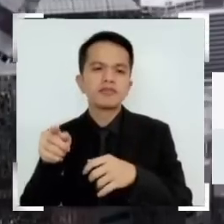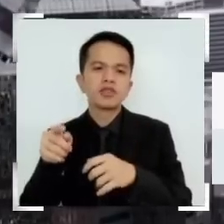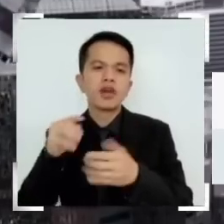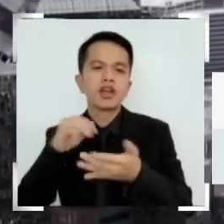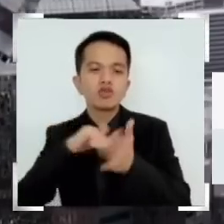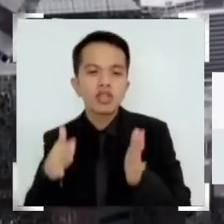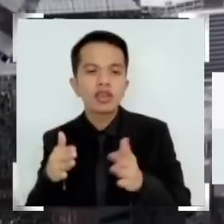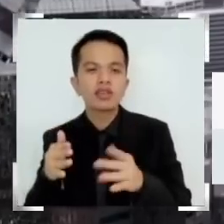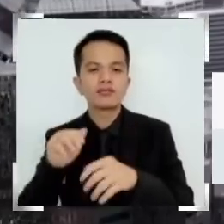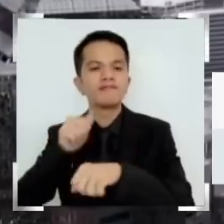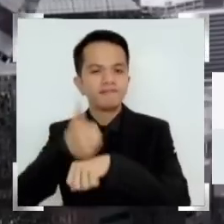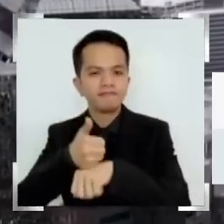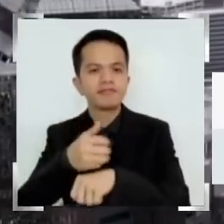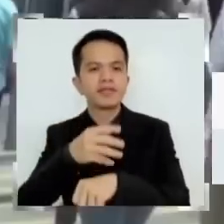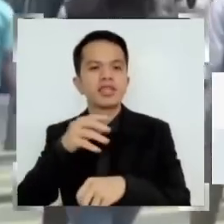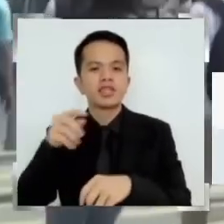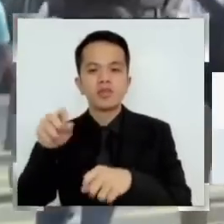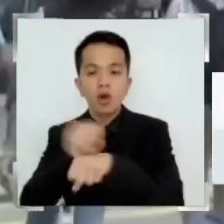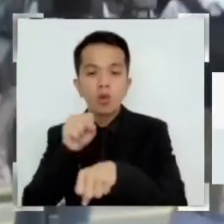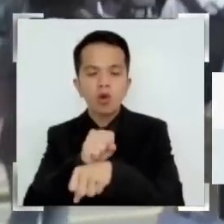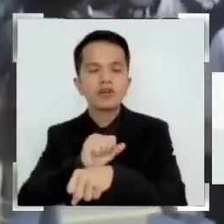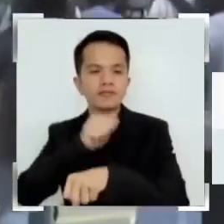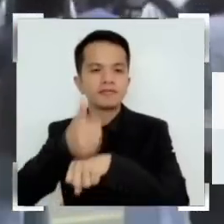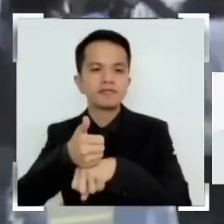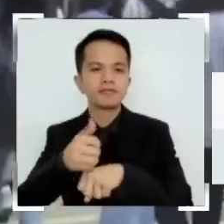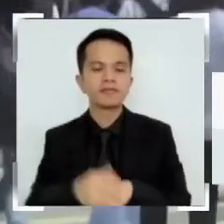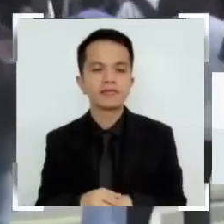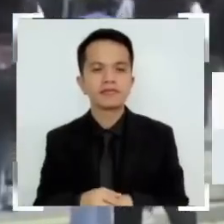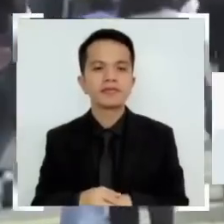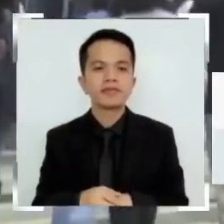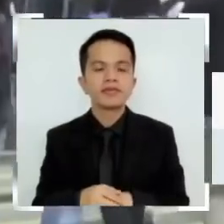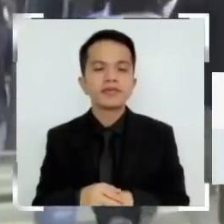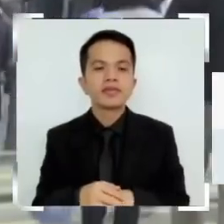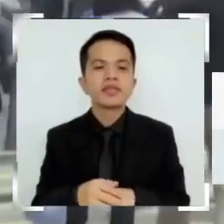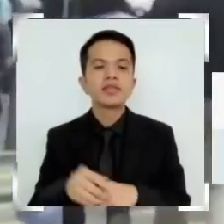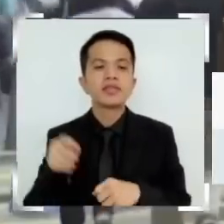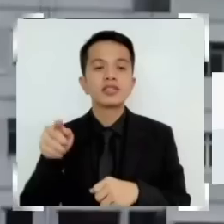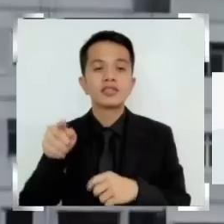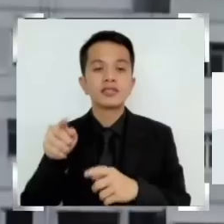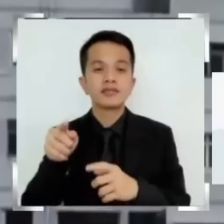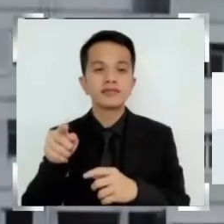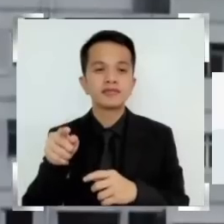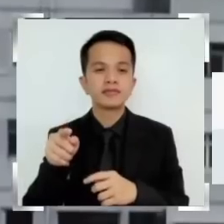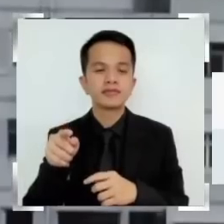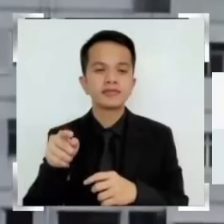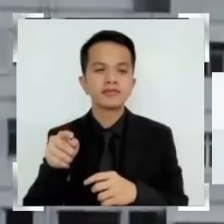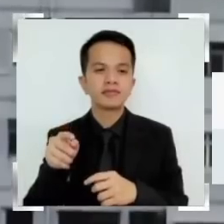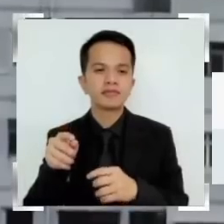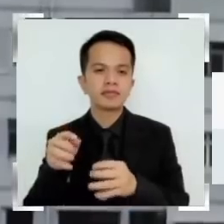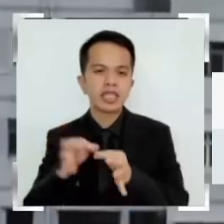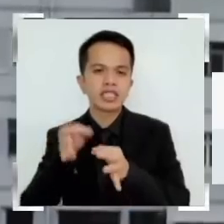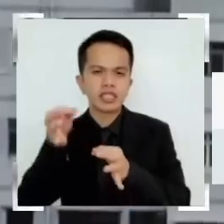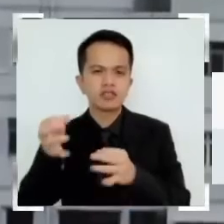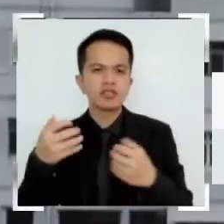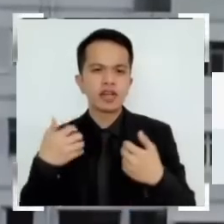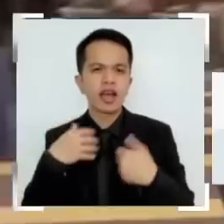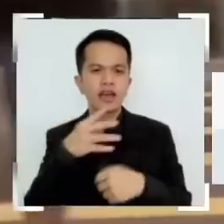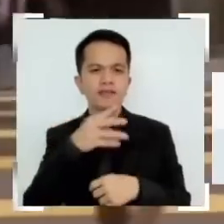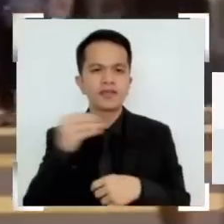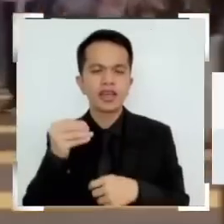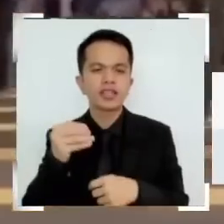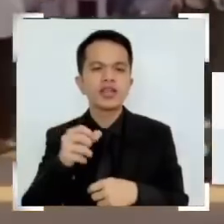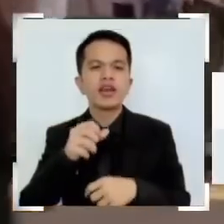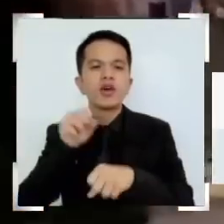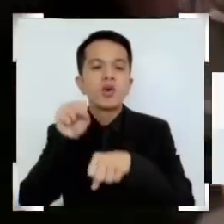mga magtatrabaho doon. Hindi naman sakop ng bagong pulisya ang mga aplikante ng visa extension. Pati na ang mga nagtatrabaho